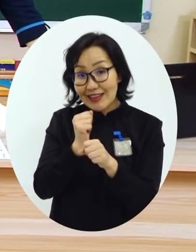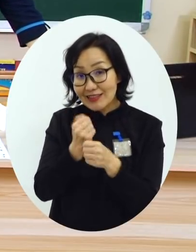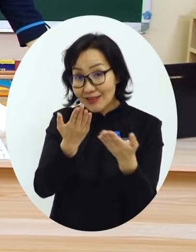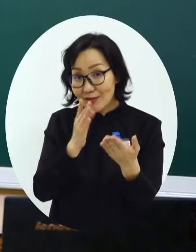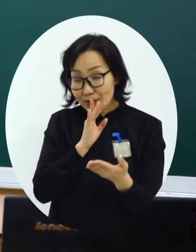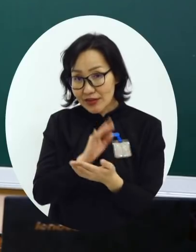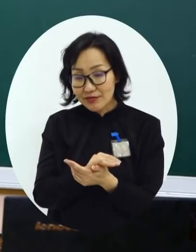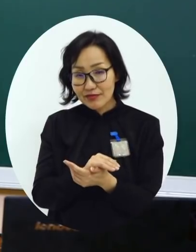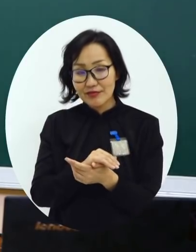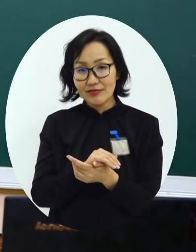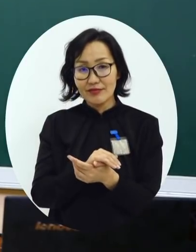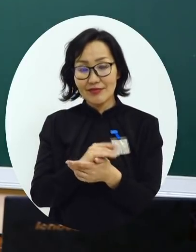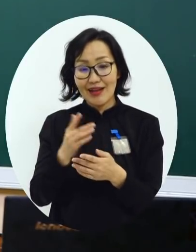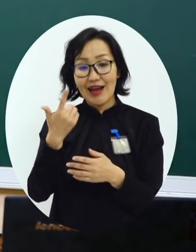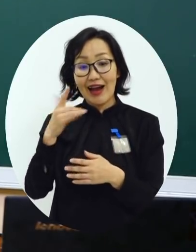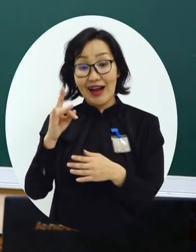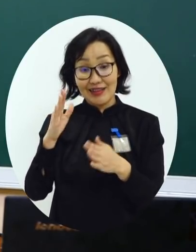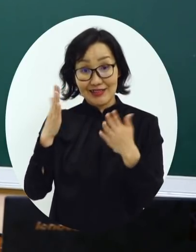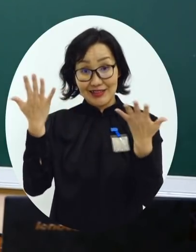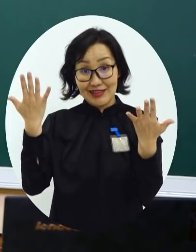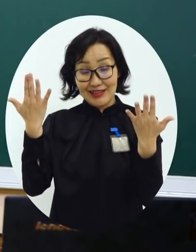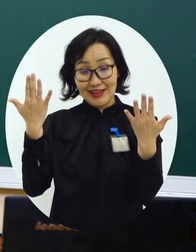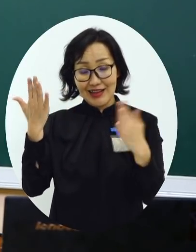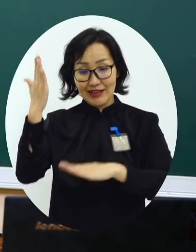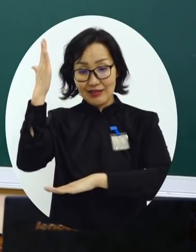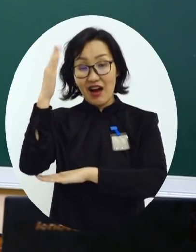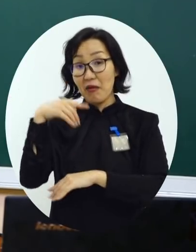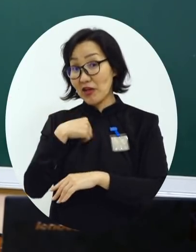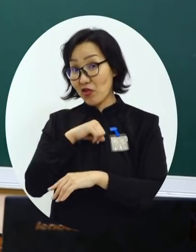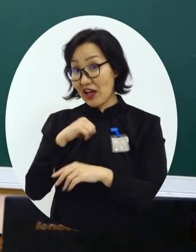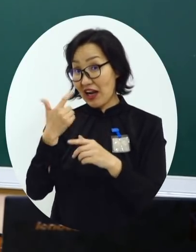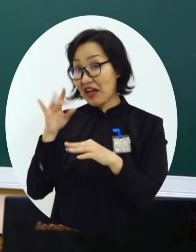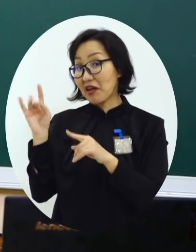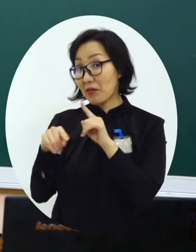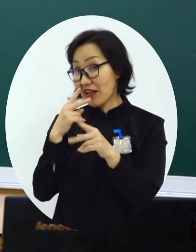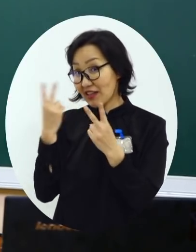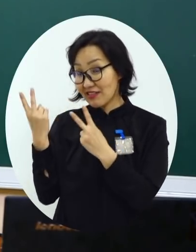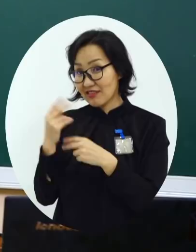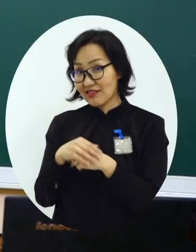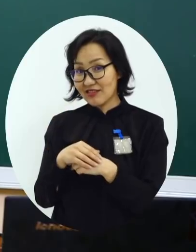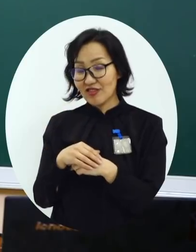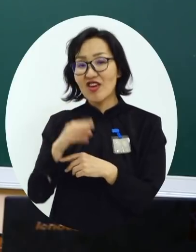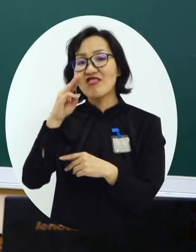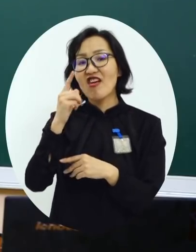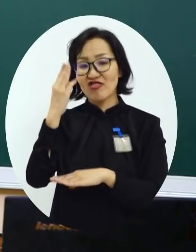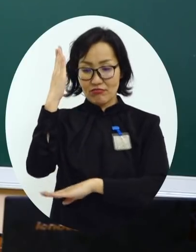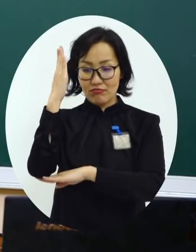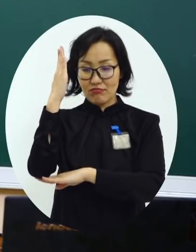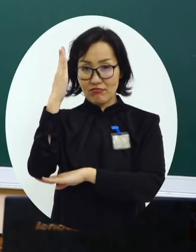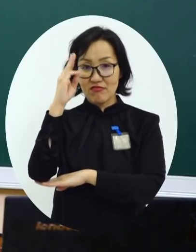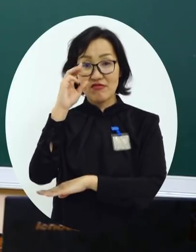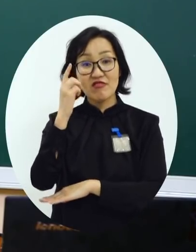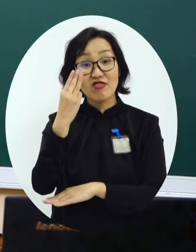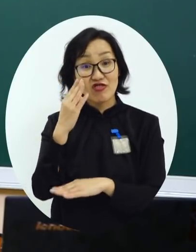ажиллая. За бүгдээрээ гараа. Ямар өнцөг үүсгэж багш нь? Хоёр гараараа өө зүйтэй тэгш